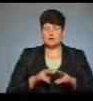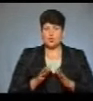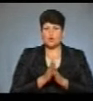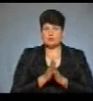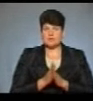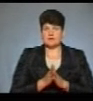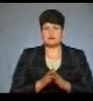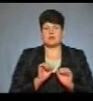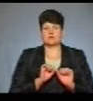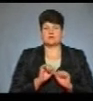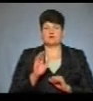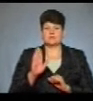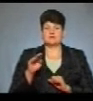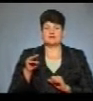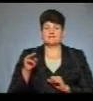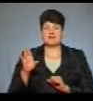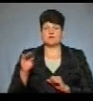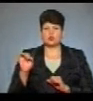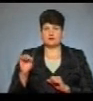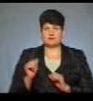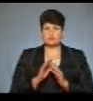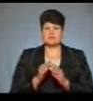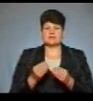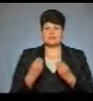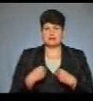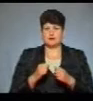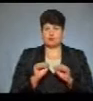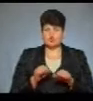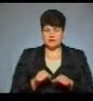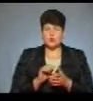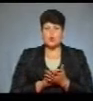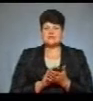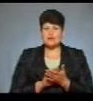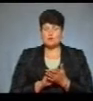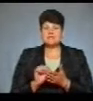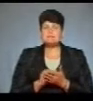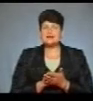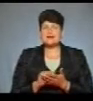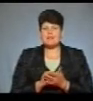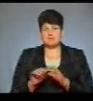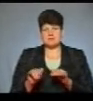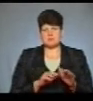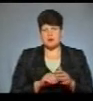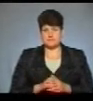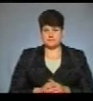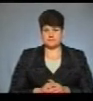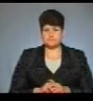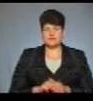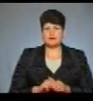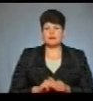адвоката Володимира Твердохліба. Він просив надати йому можливість ознайомитися з матеріалами справи. Я не